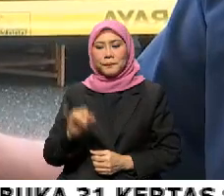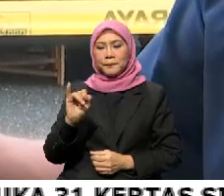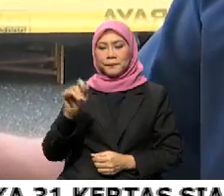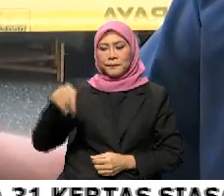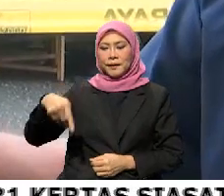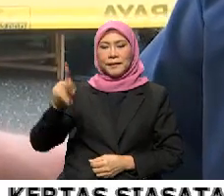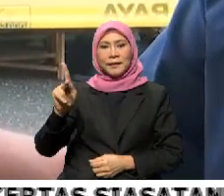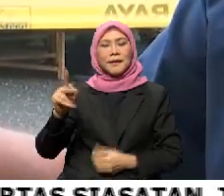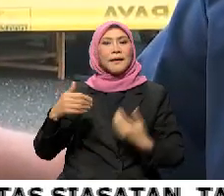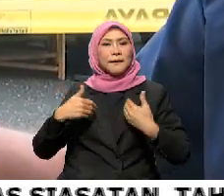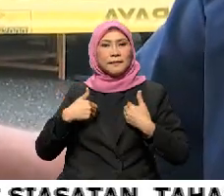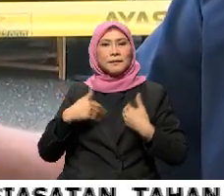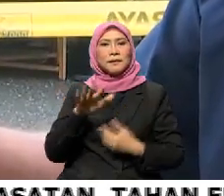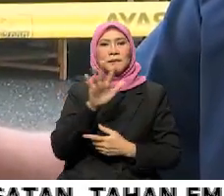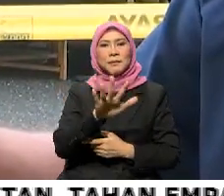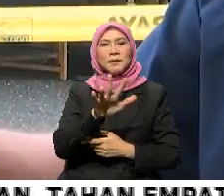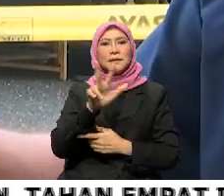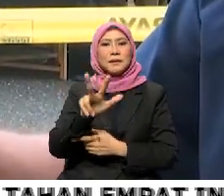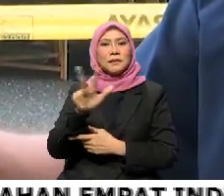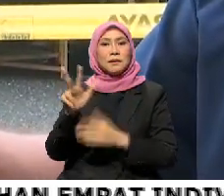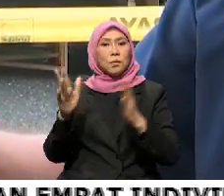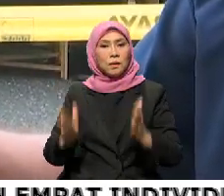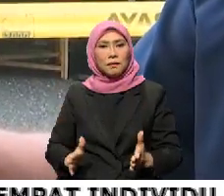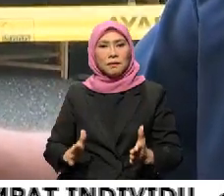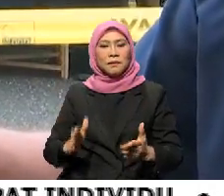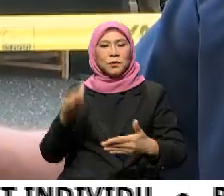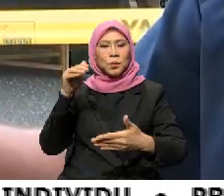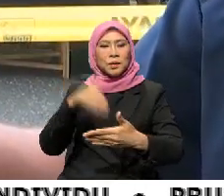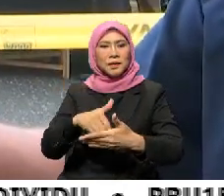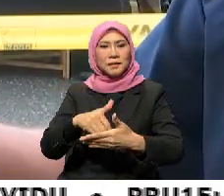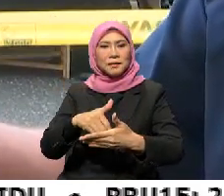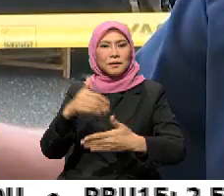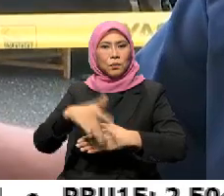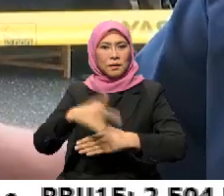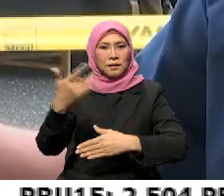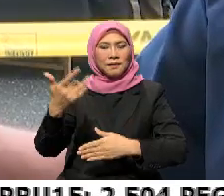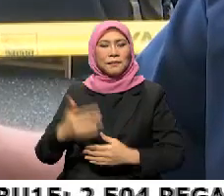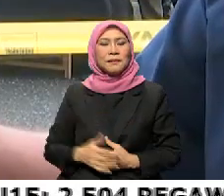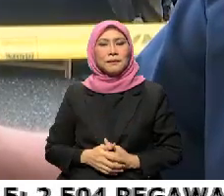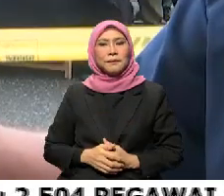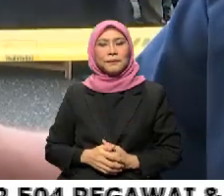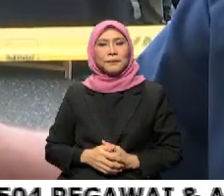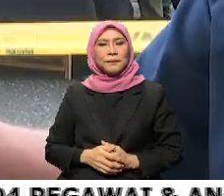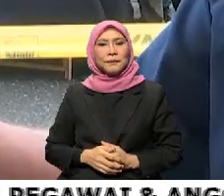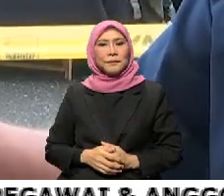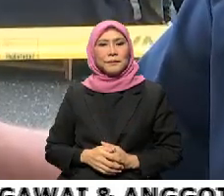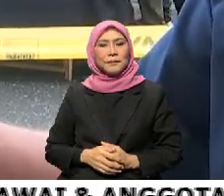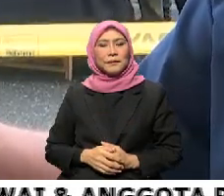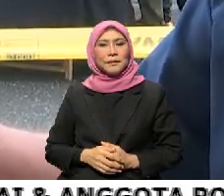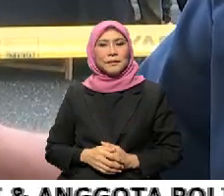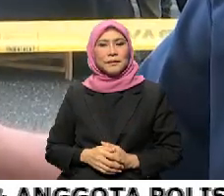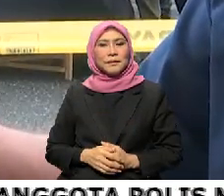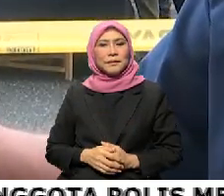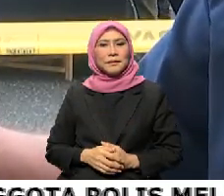ini seramai 533 orang akan mengundi awal dan sekalanya untuk setakat